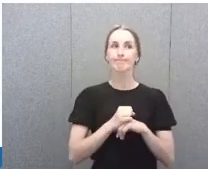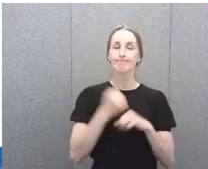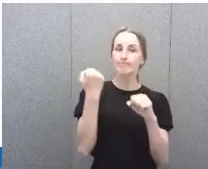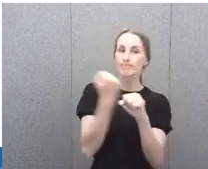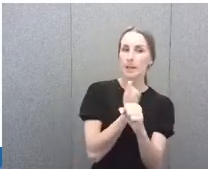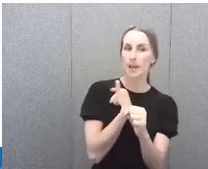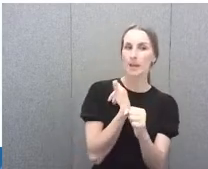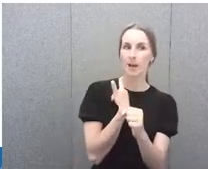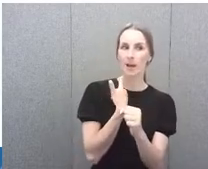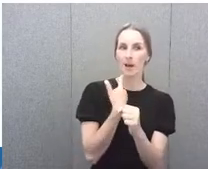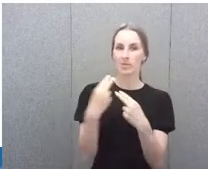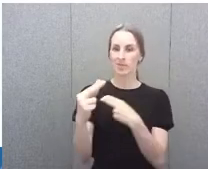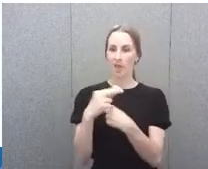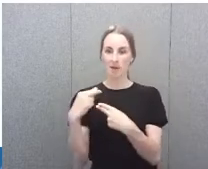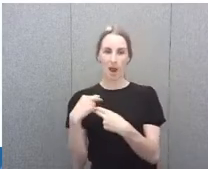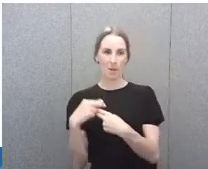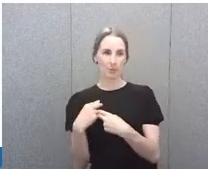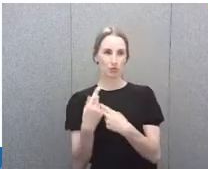тоже